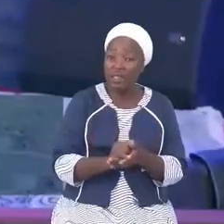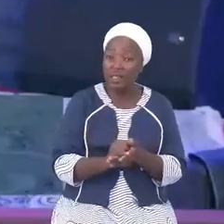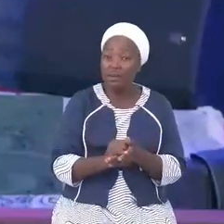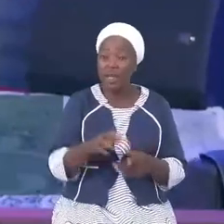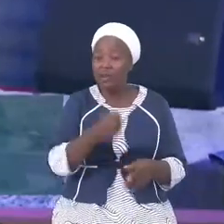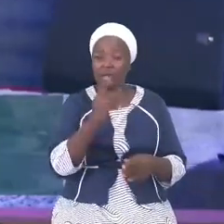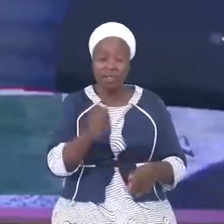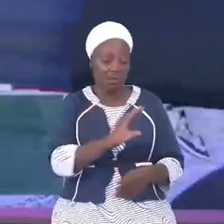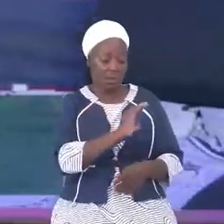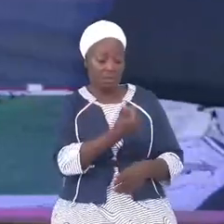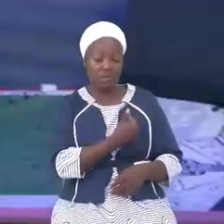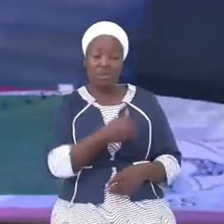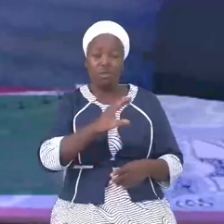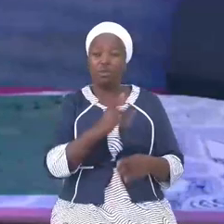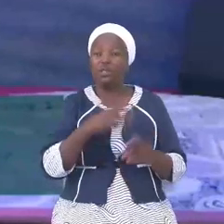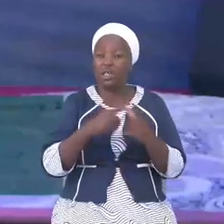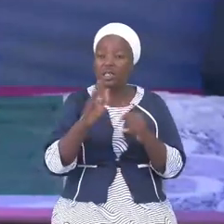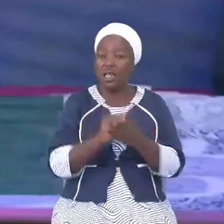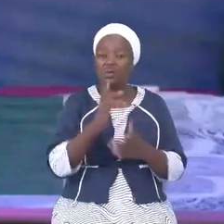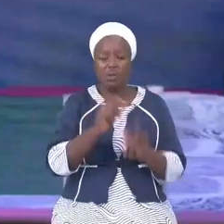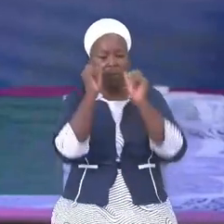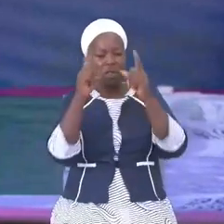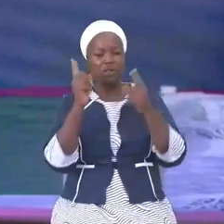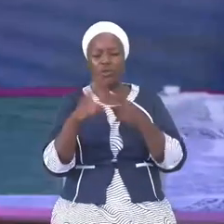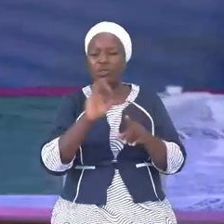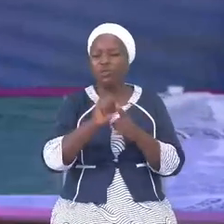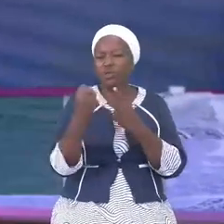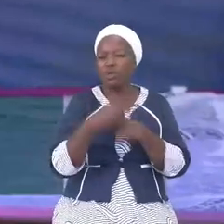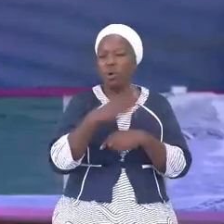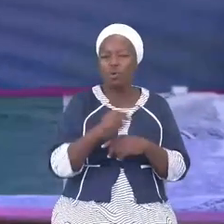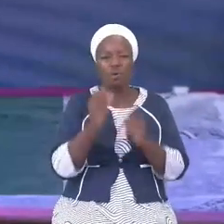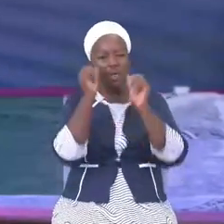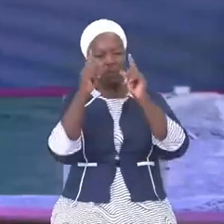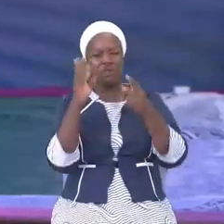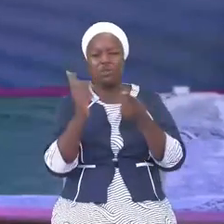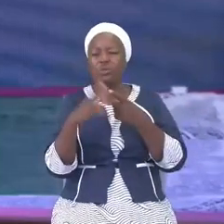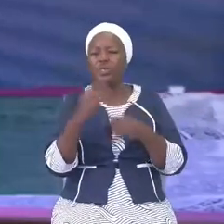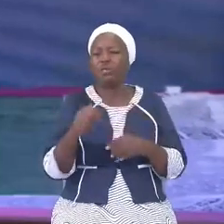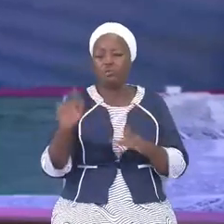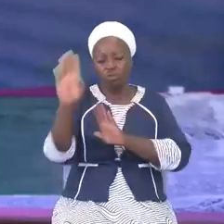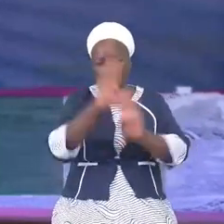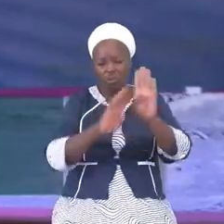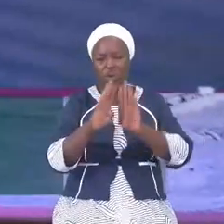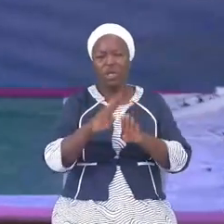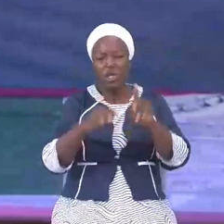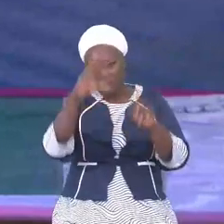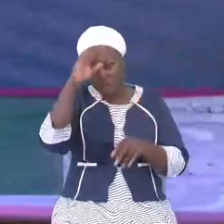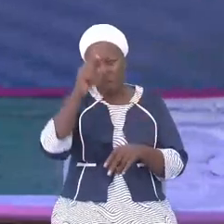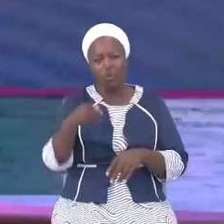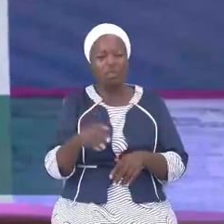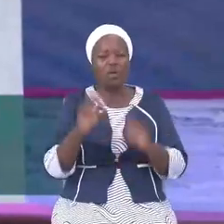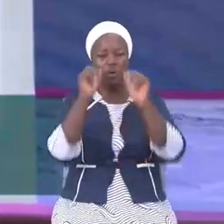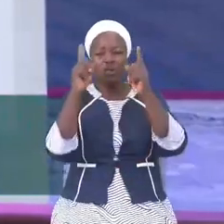était réveillé à la situation. Il était éveillé par rapport à ses problèmes. Il a été réveillé par rapport à ce qui